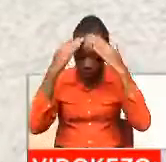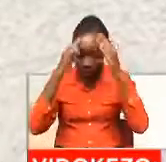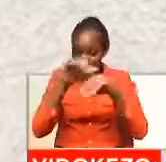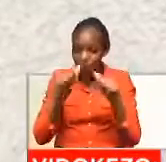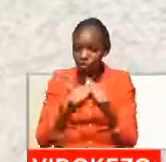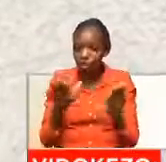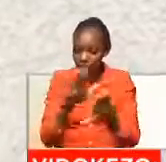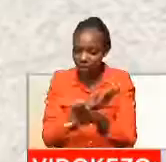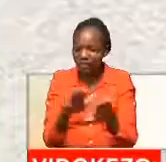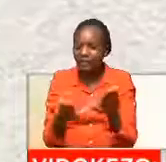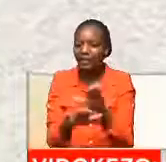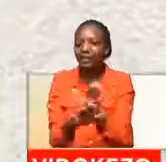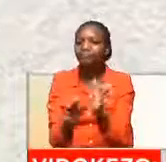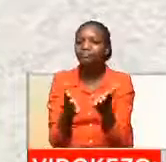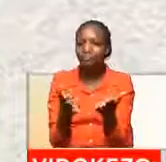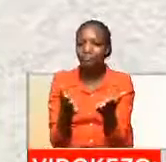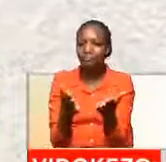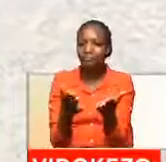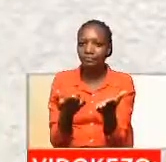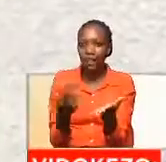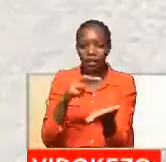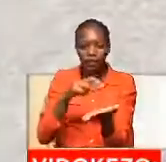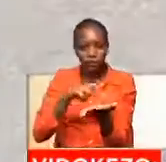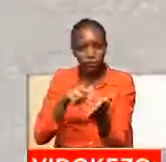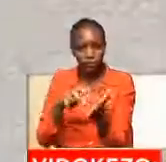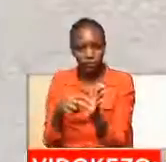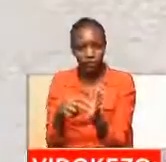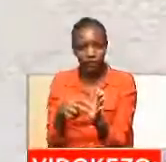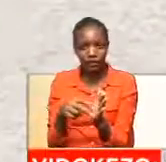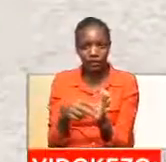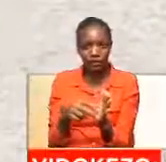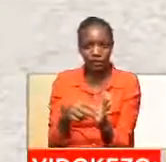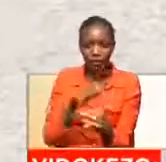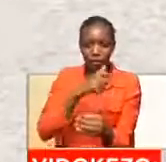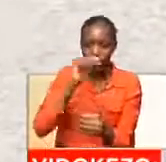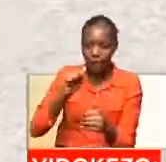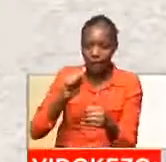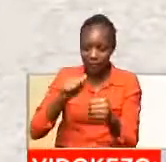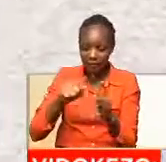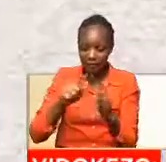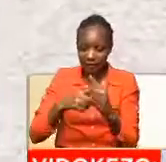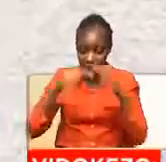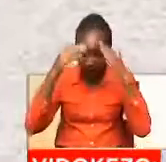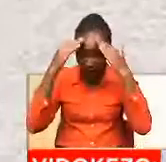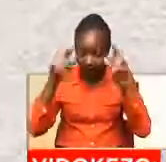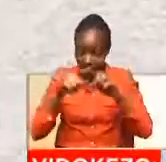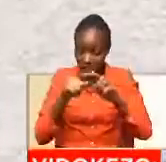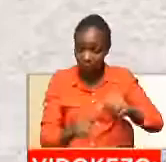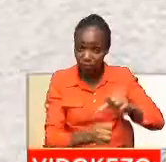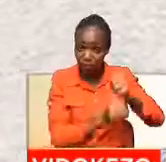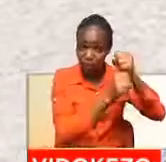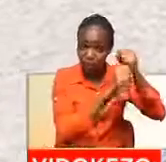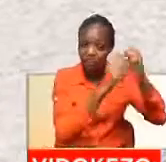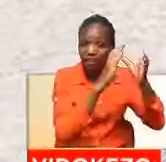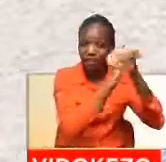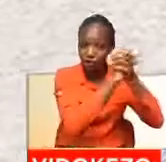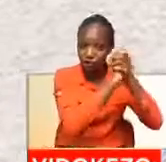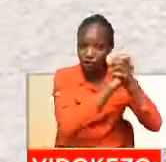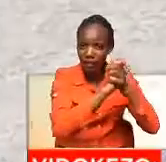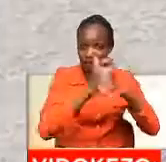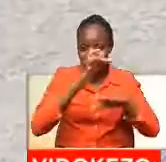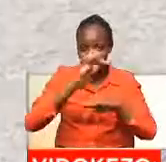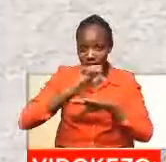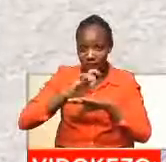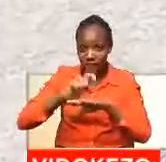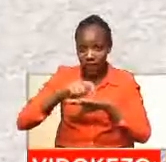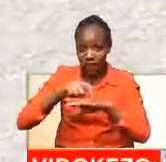sawa ama hayako sawa. Kwa hivyo lazima tuanze kukiweka chama imara wakati huu ambapo